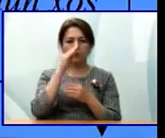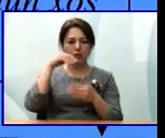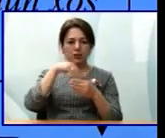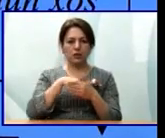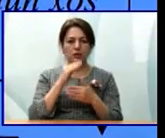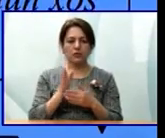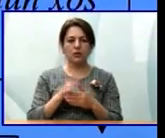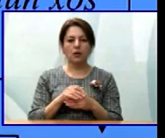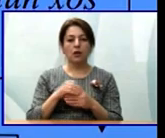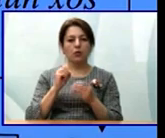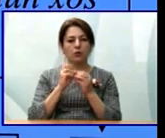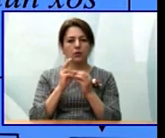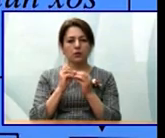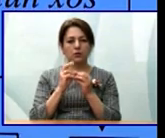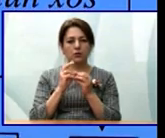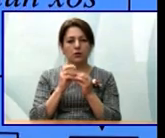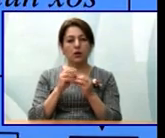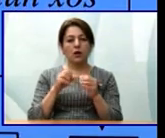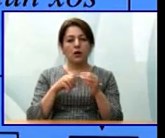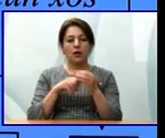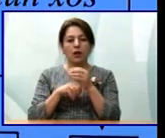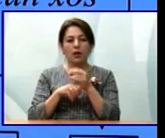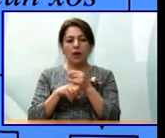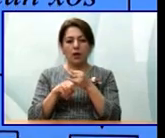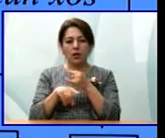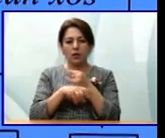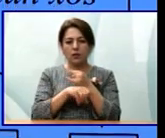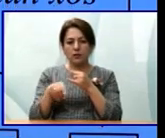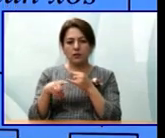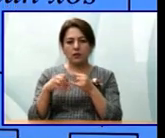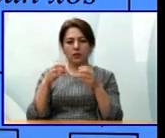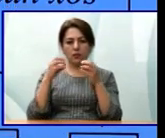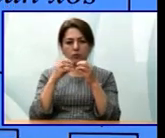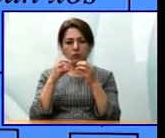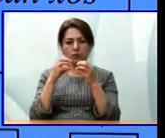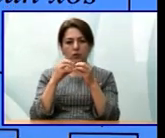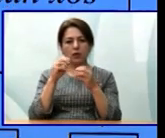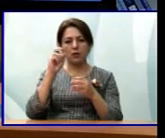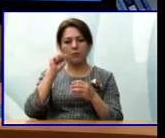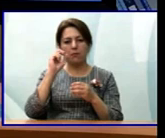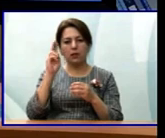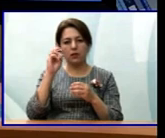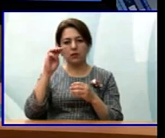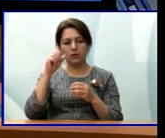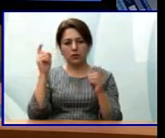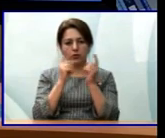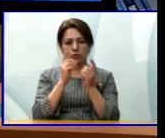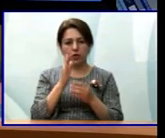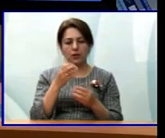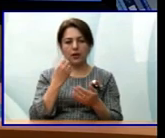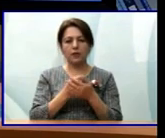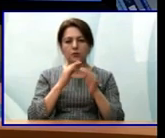kiradi. O'n ikkinchi, ildizida tugunak bakteriyalar uchraydi.